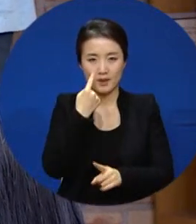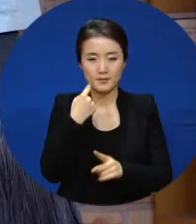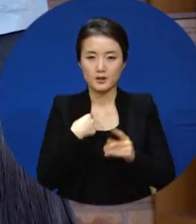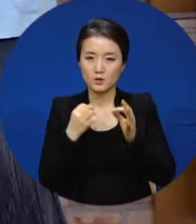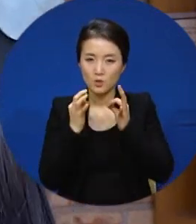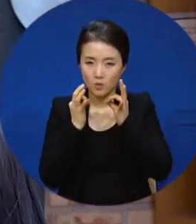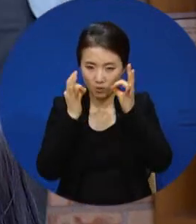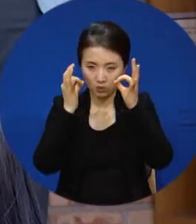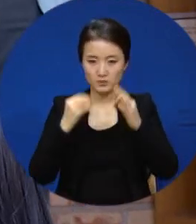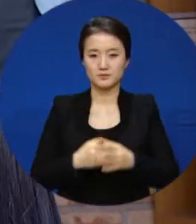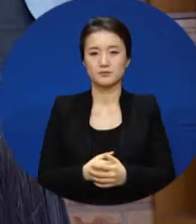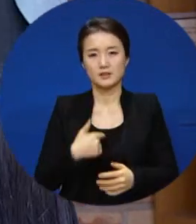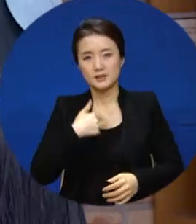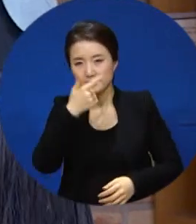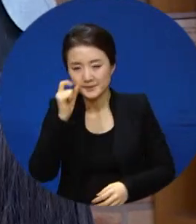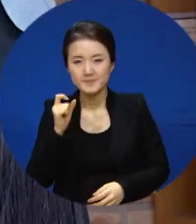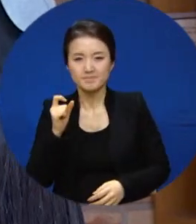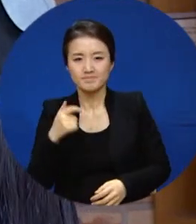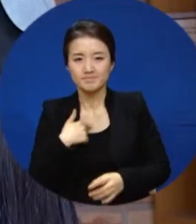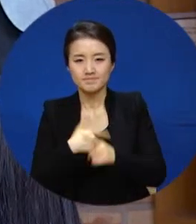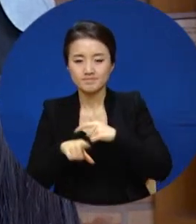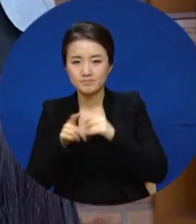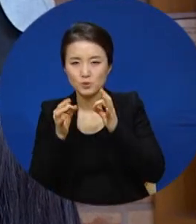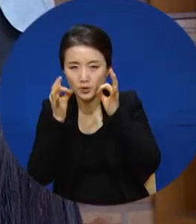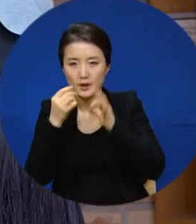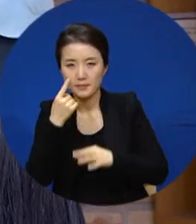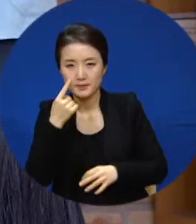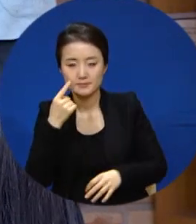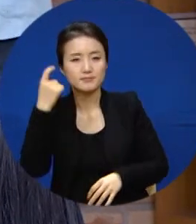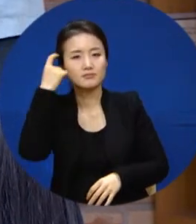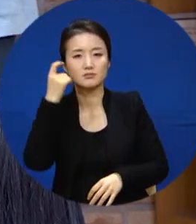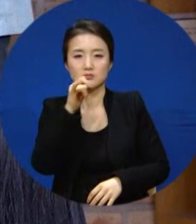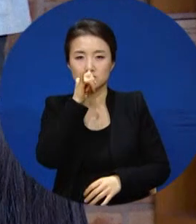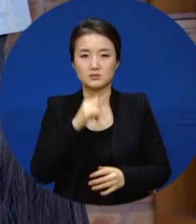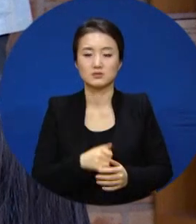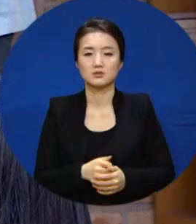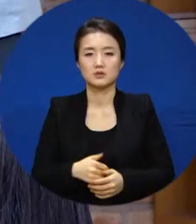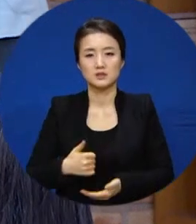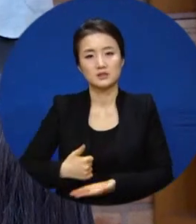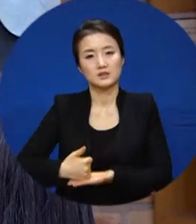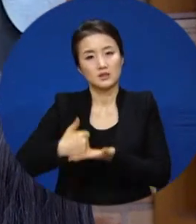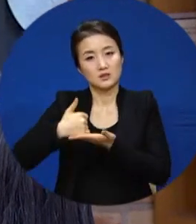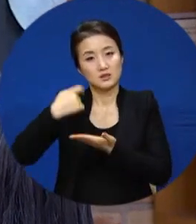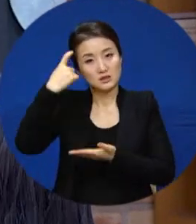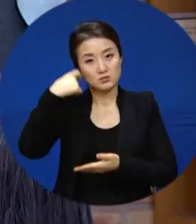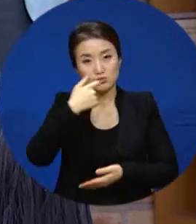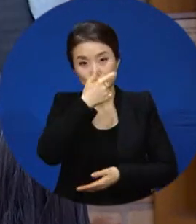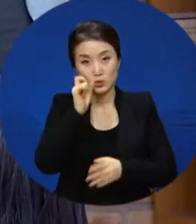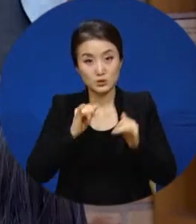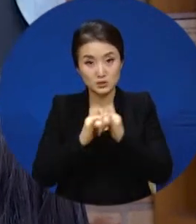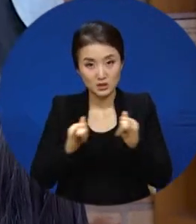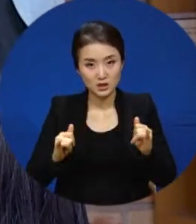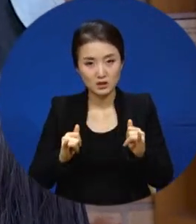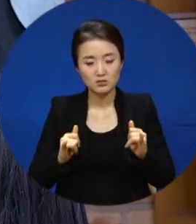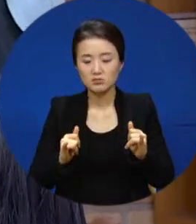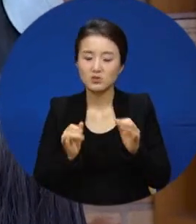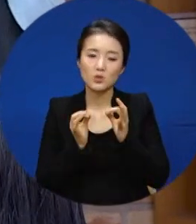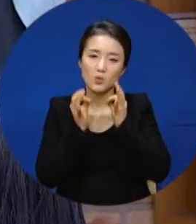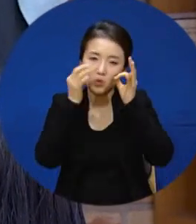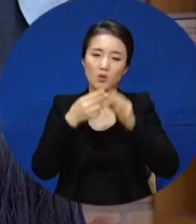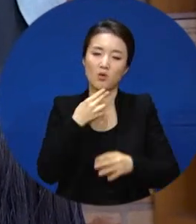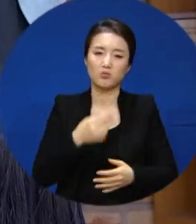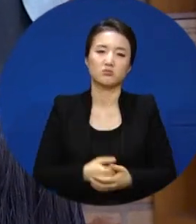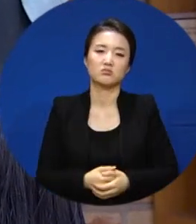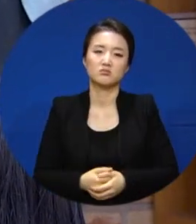아니야 어 다니게 부족한 에 노력해 근데 자존감 낮은 사람들은 노력하지 않죠 그걸 비난 만에